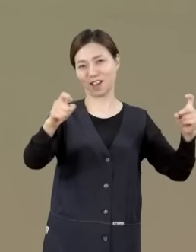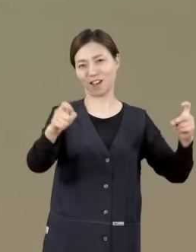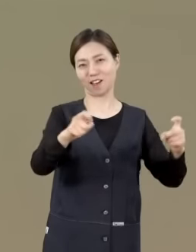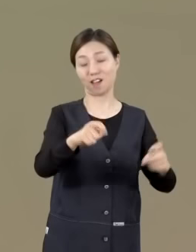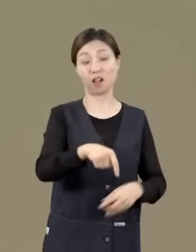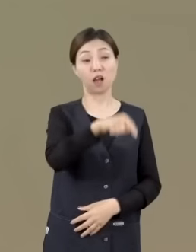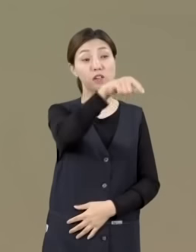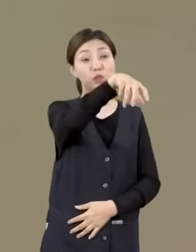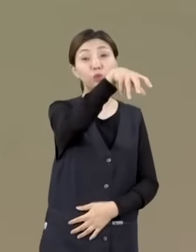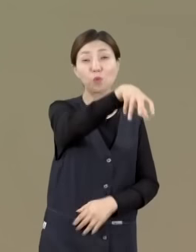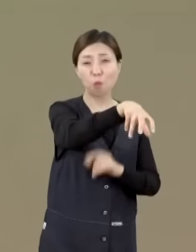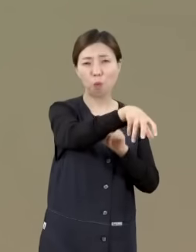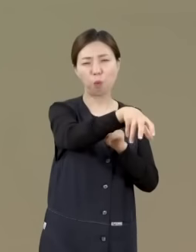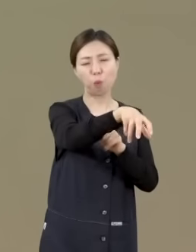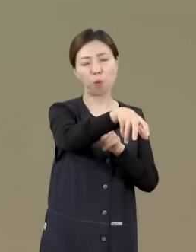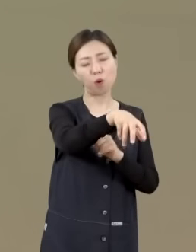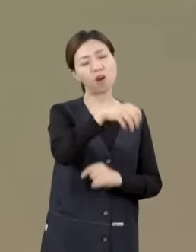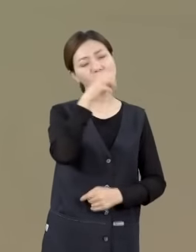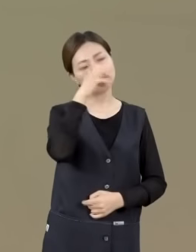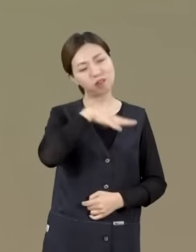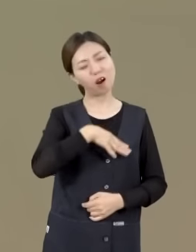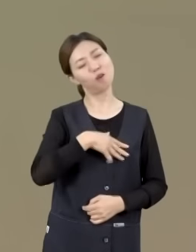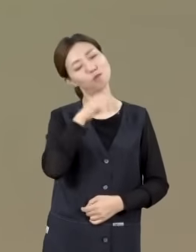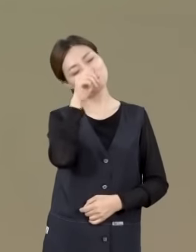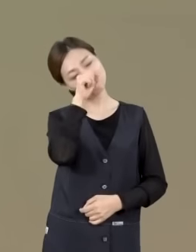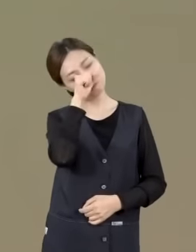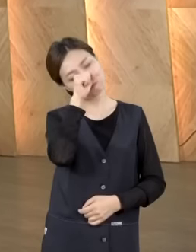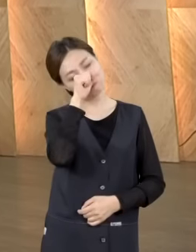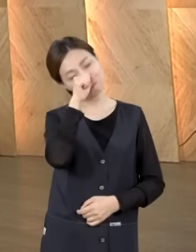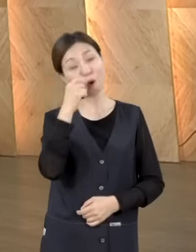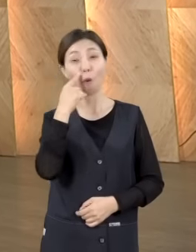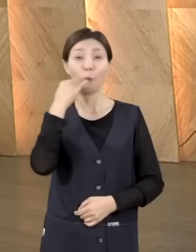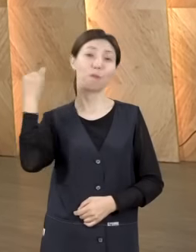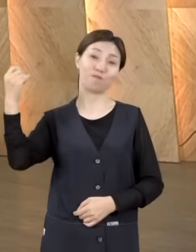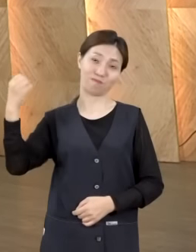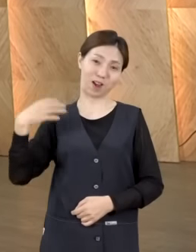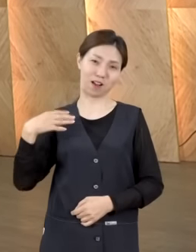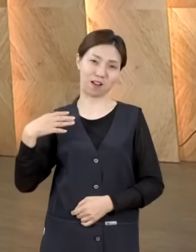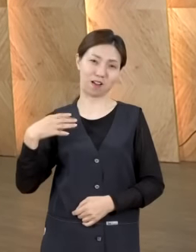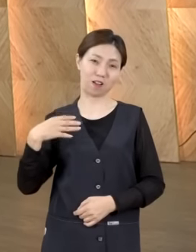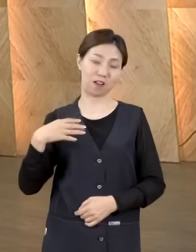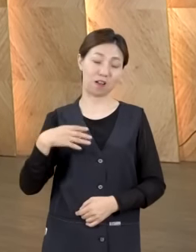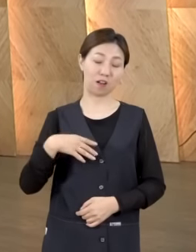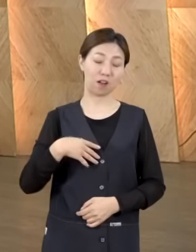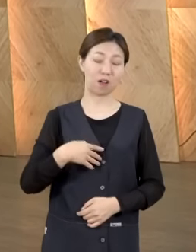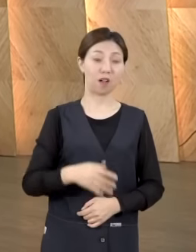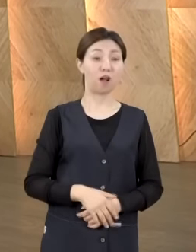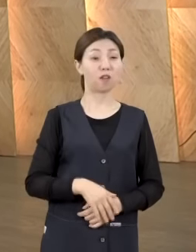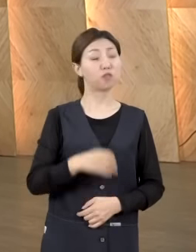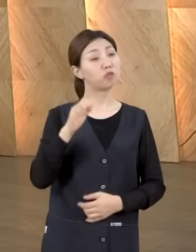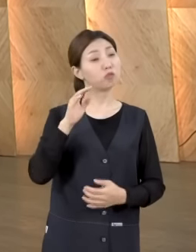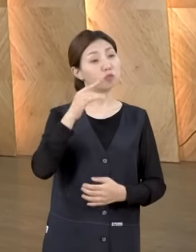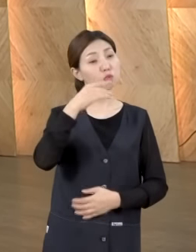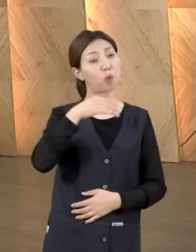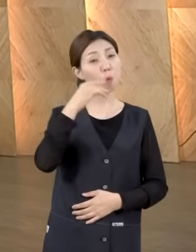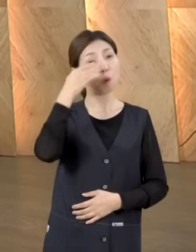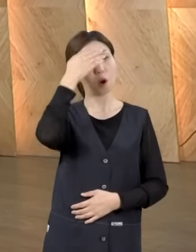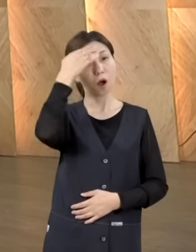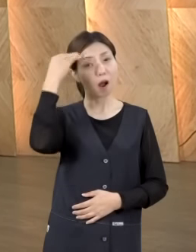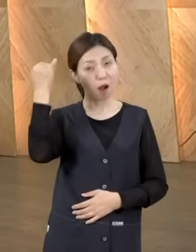금산사 있다고 합니다 왠지 금산사가 참 좋다며